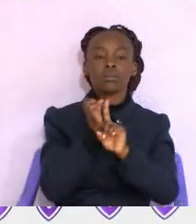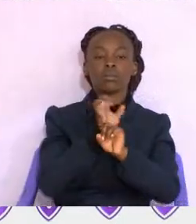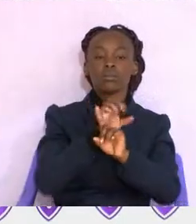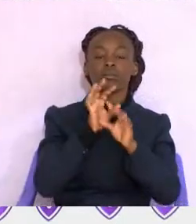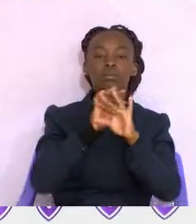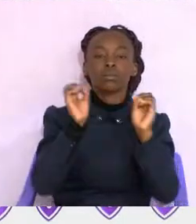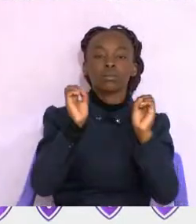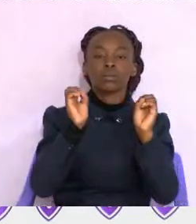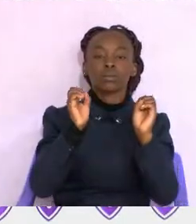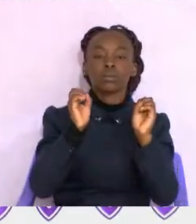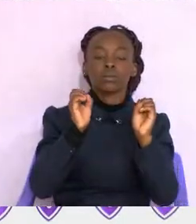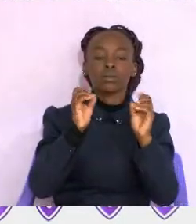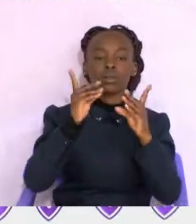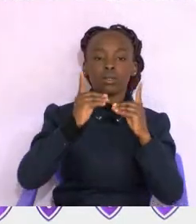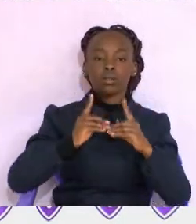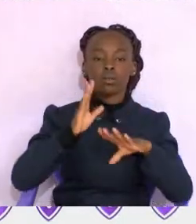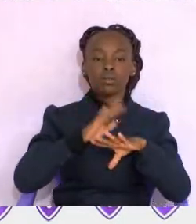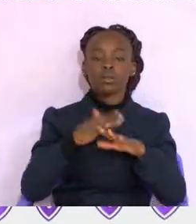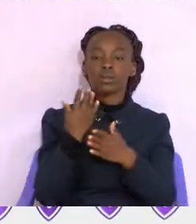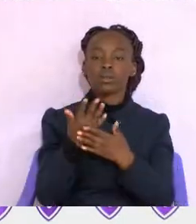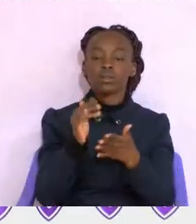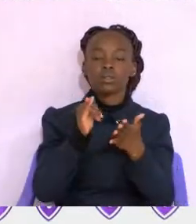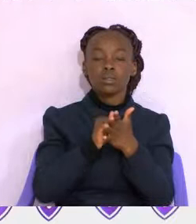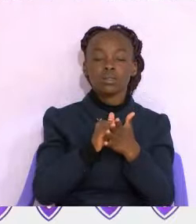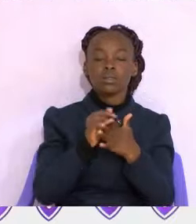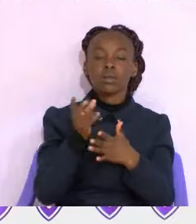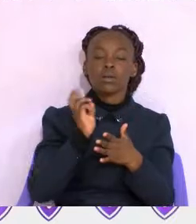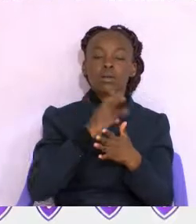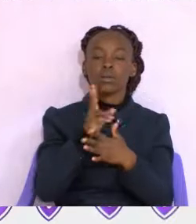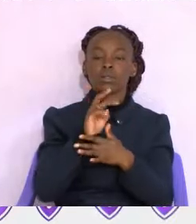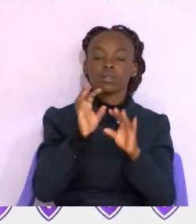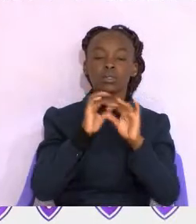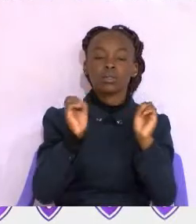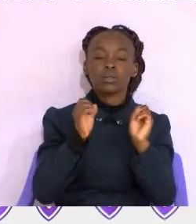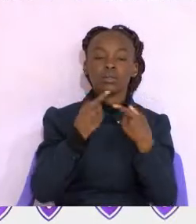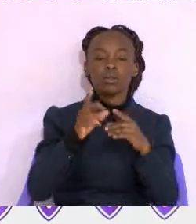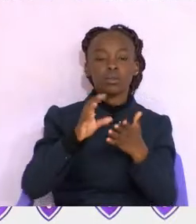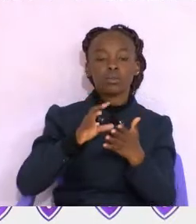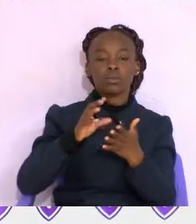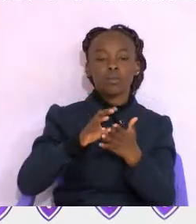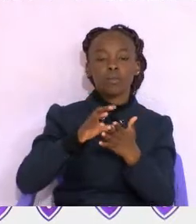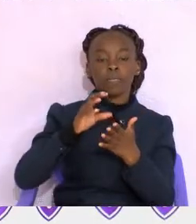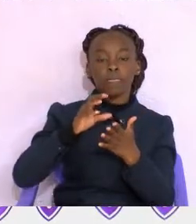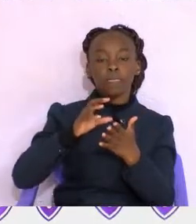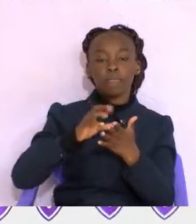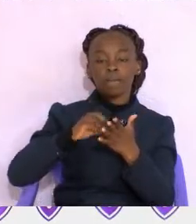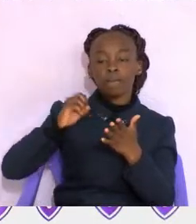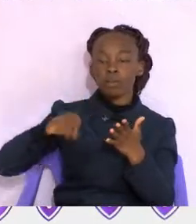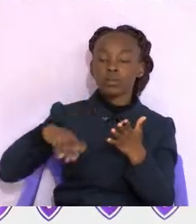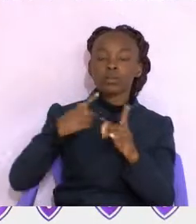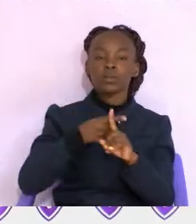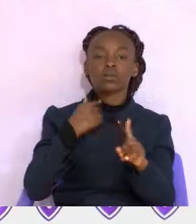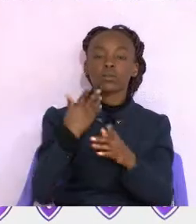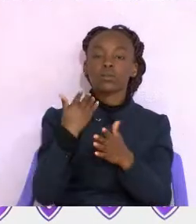Hakukuwa anategemea zile vitu vya kuonekana kwa macho. Alikuwa amejitoa kwa zile hali ya kutegemea hizi vitu. Na macho yake